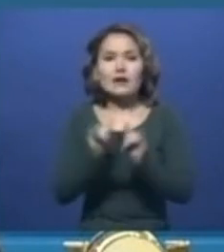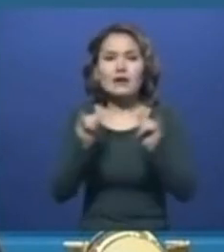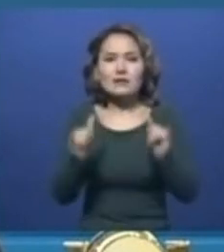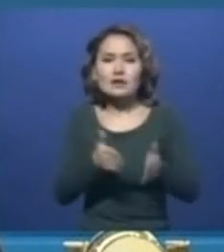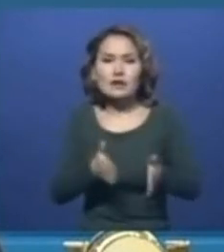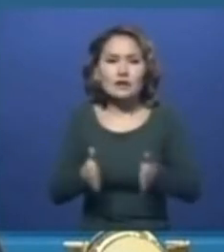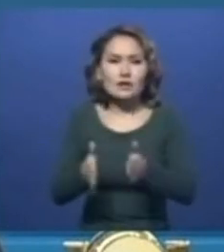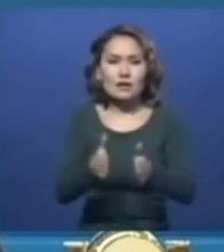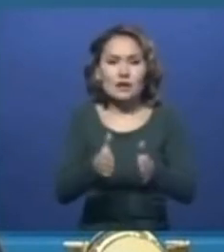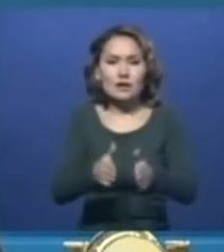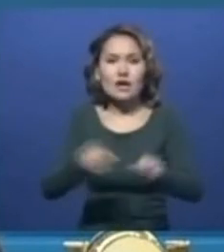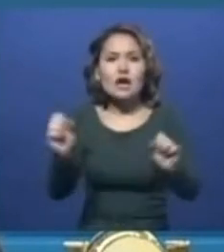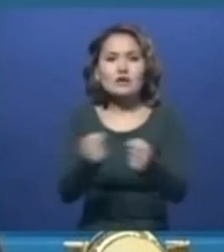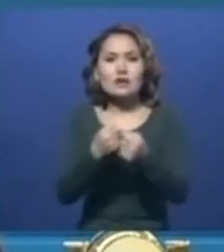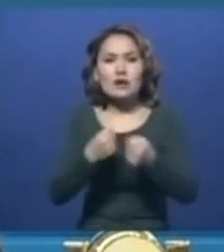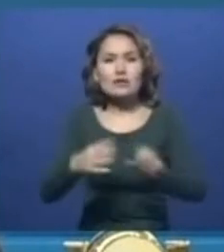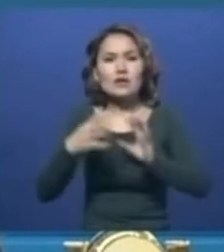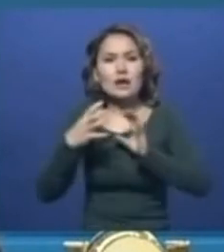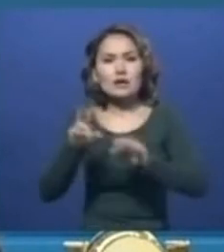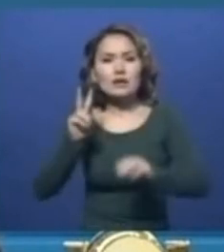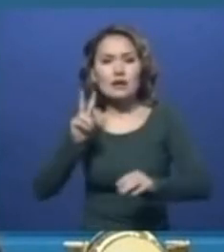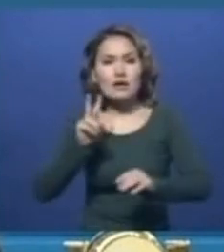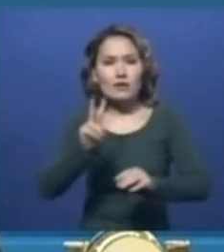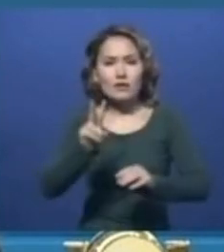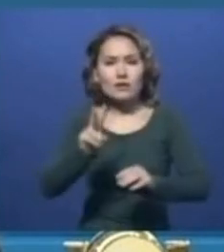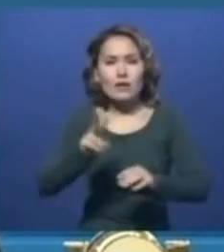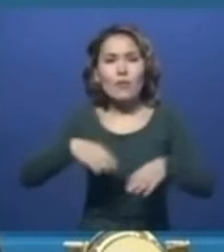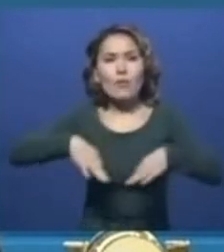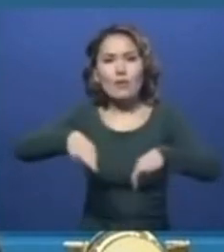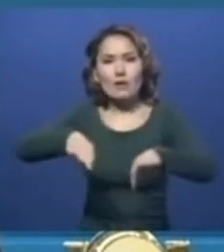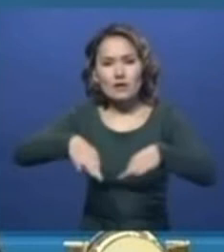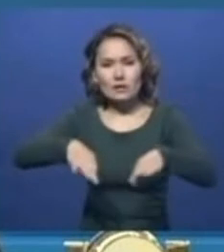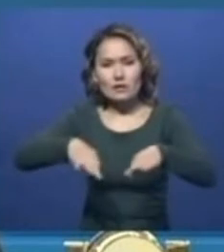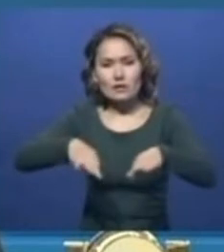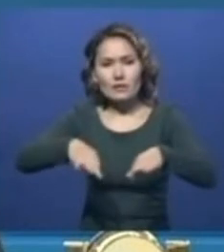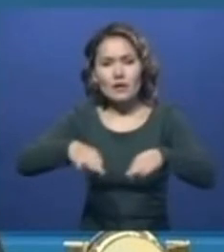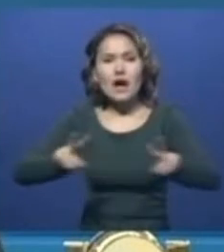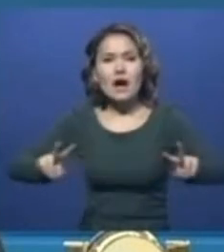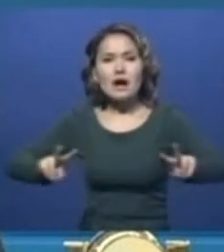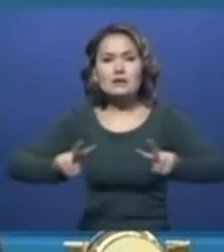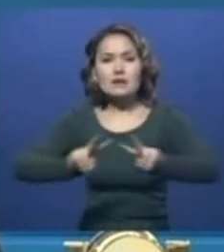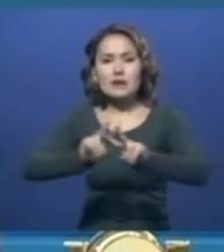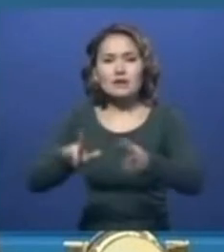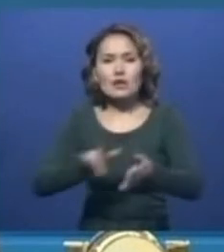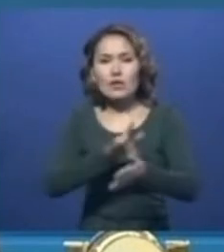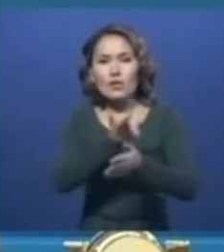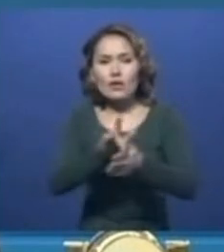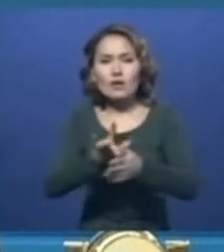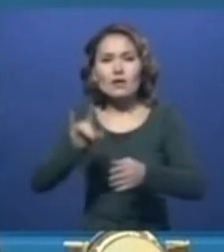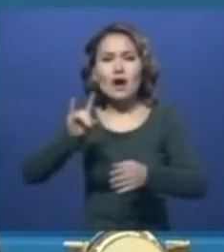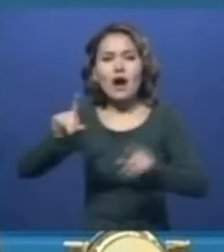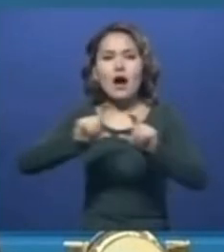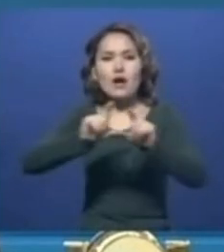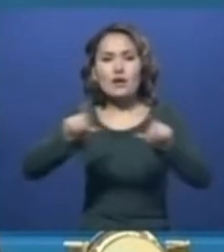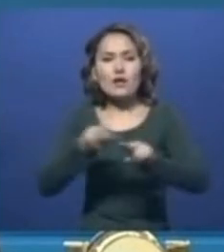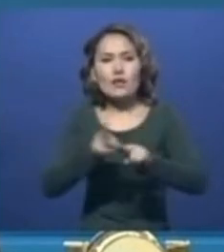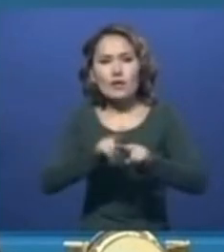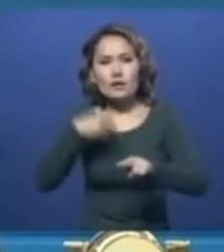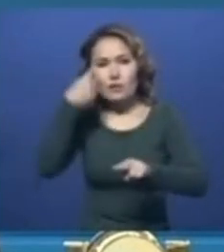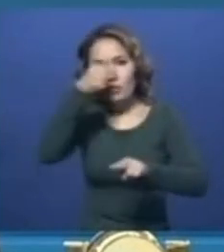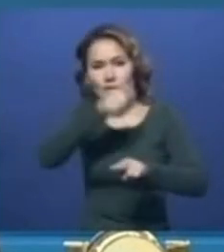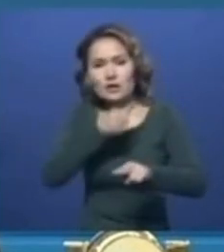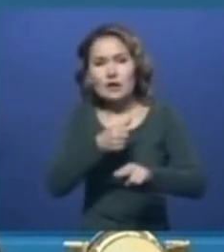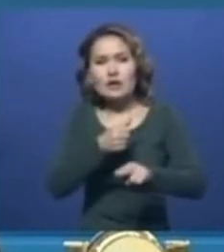и скоростного троллейбуса и его маршрутов, но столичный аэропорт уже в этом году достигнет